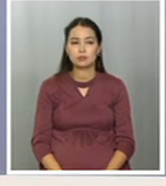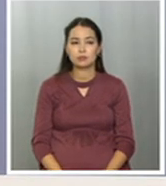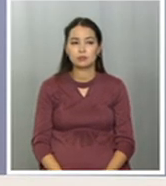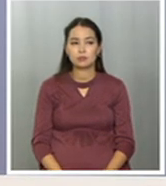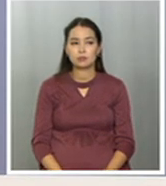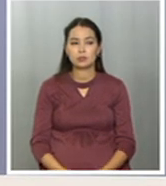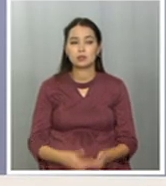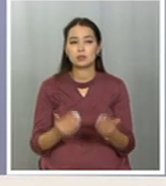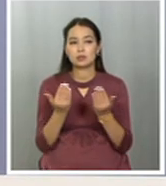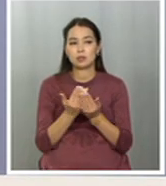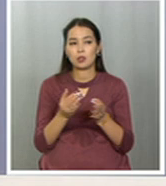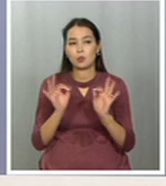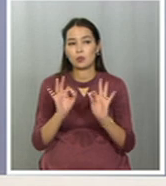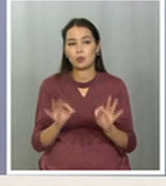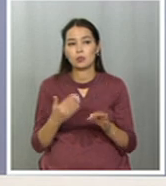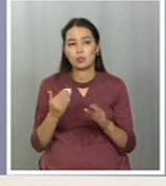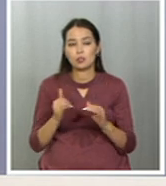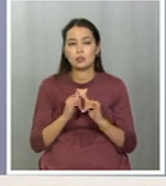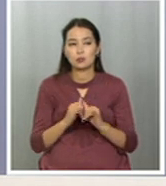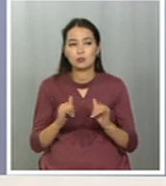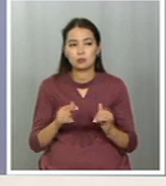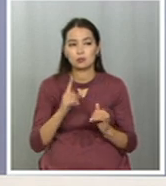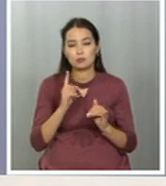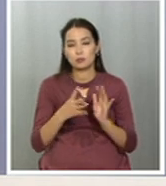Театр өнерінің дамуы